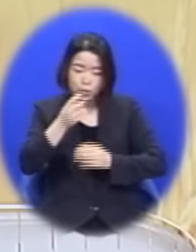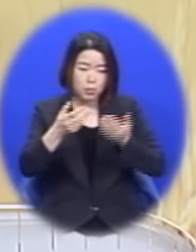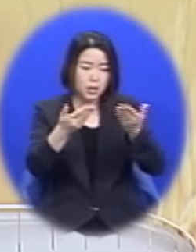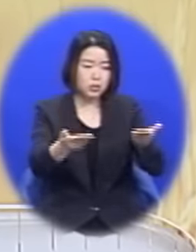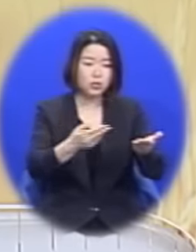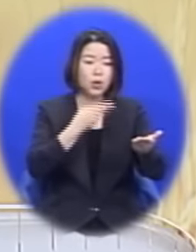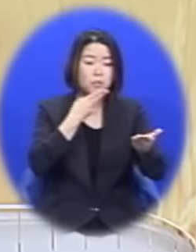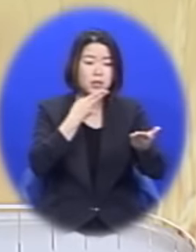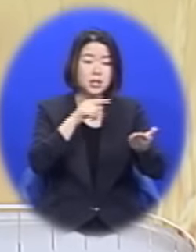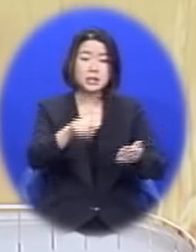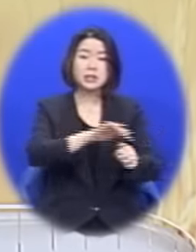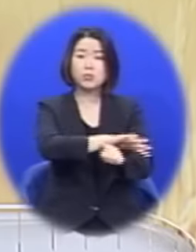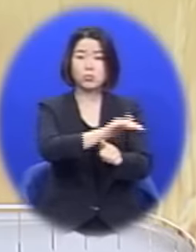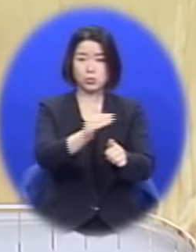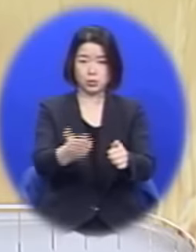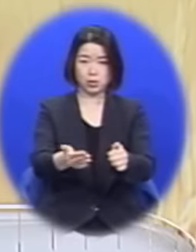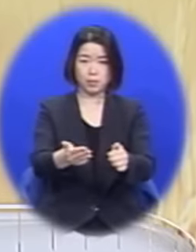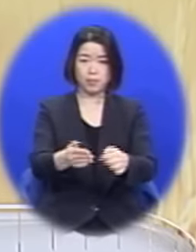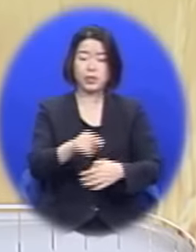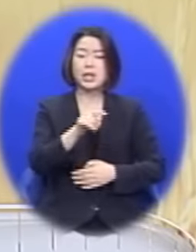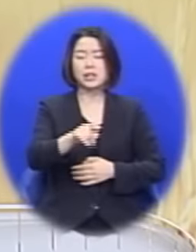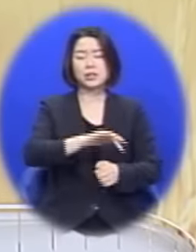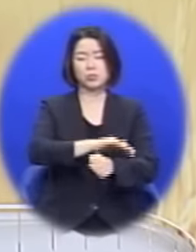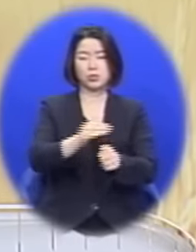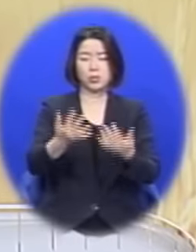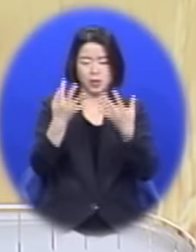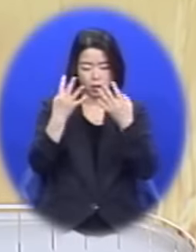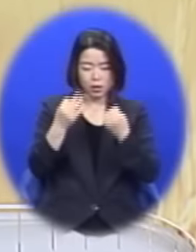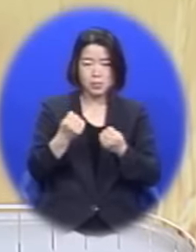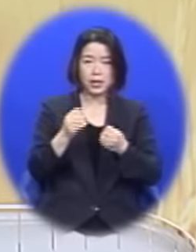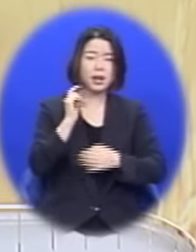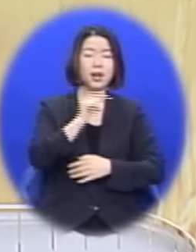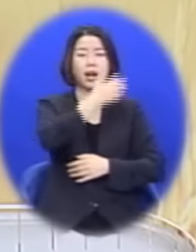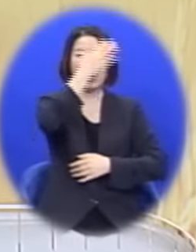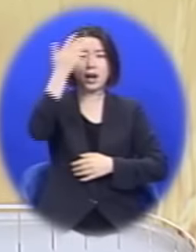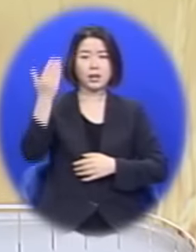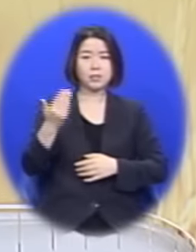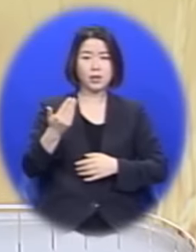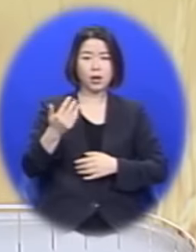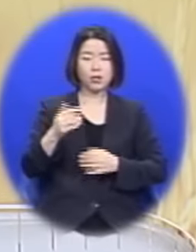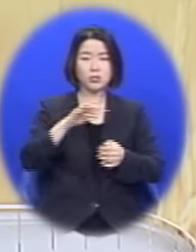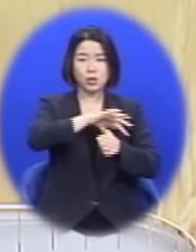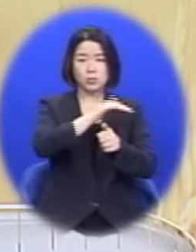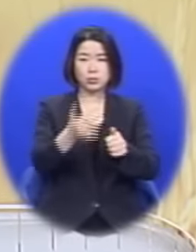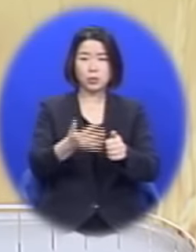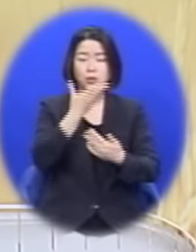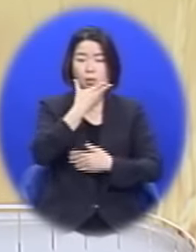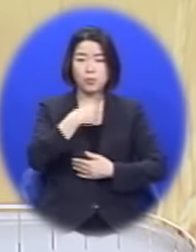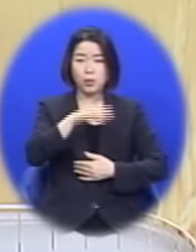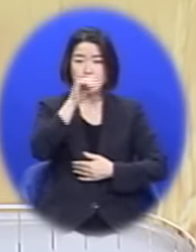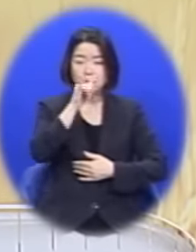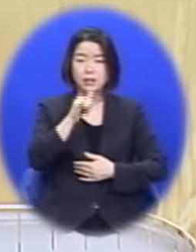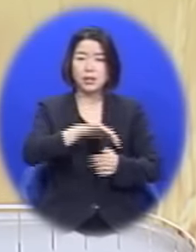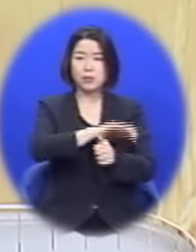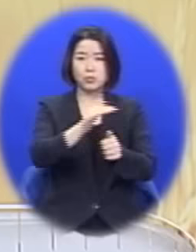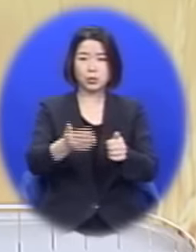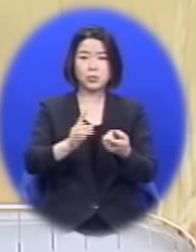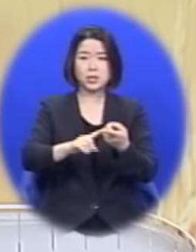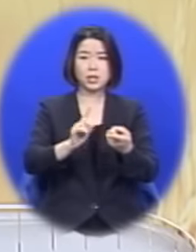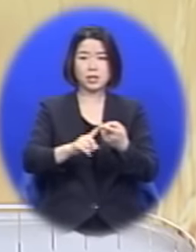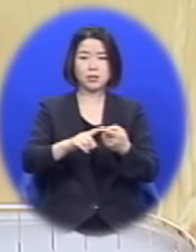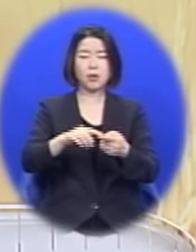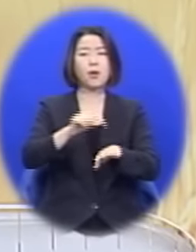그 무덤, 그 무덤이 얼마나 아름다운 무덤이고 그리고 복 있는 무덤인지 그런 마음이